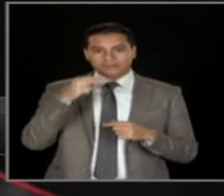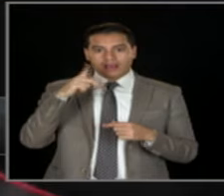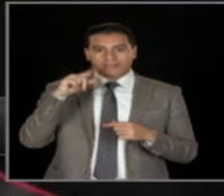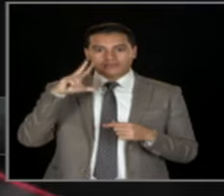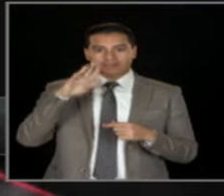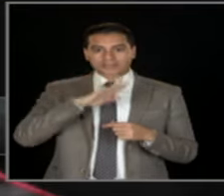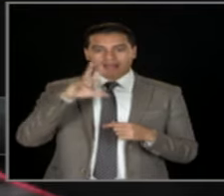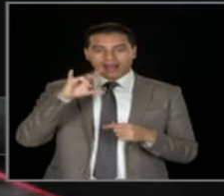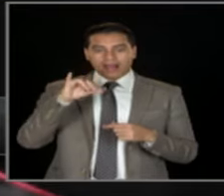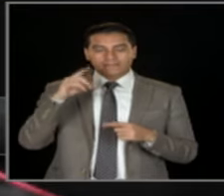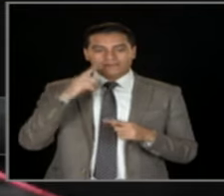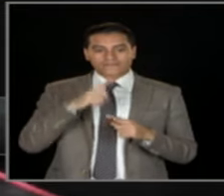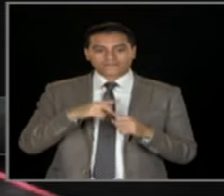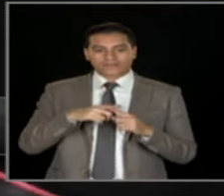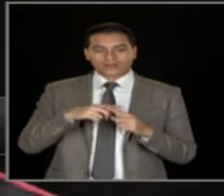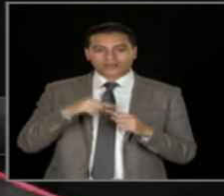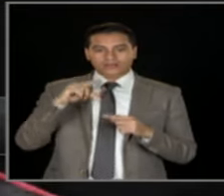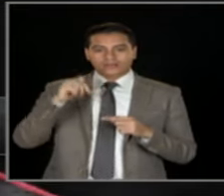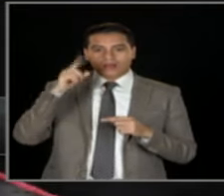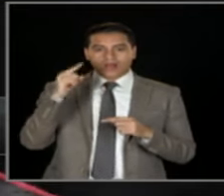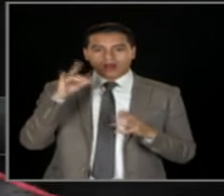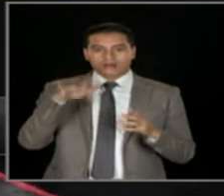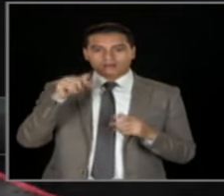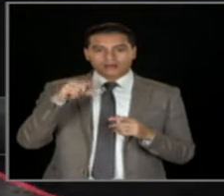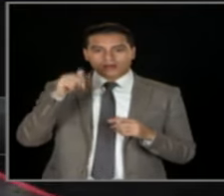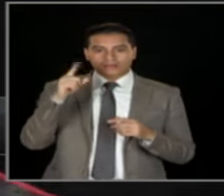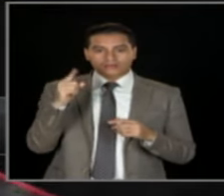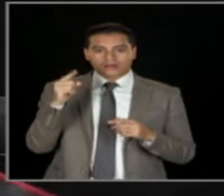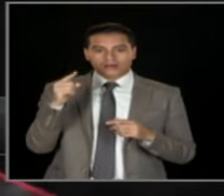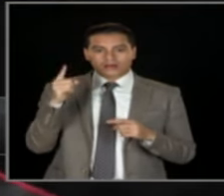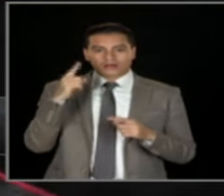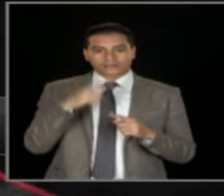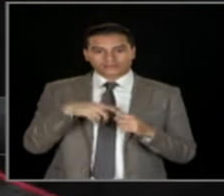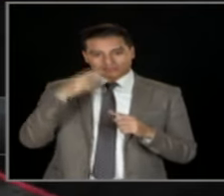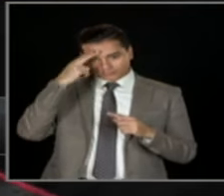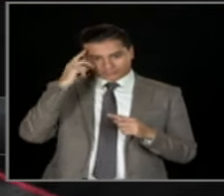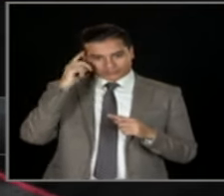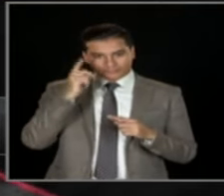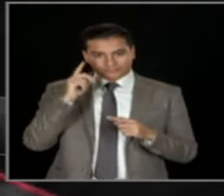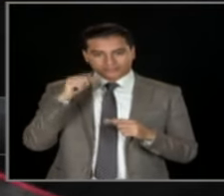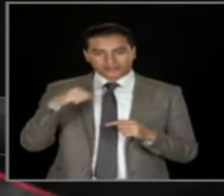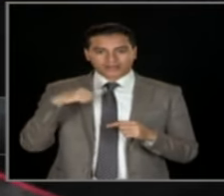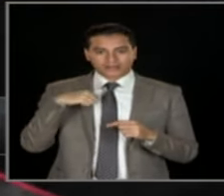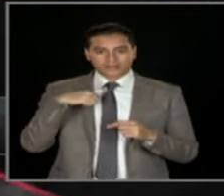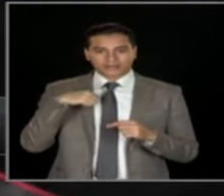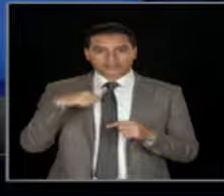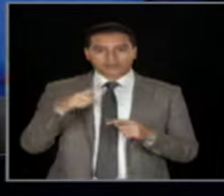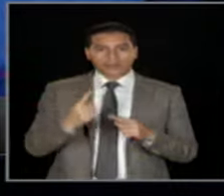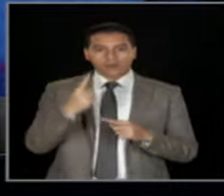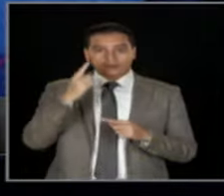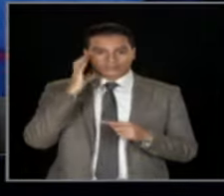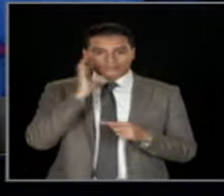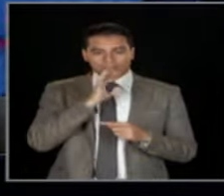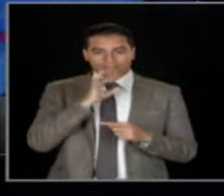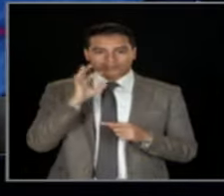السلام. غلط. دار يا دار يا اغنيه المطرب عربي راحل، فمن هو؟ معرفش. ما هو النادي الروماني الوحيد الحاصل؟